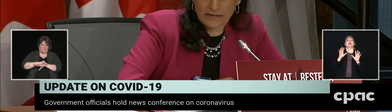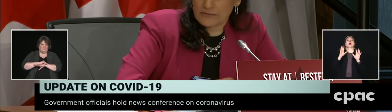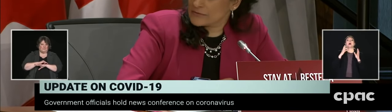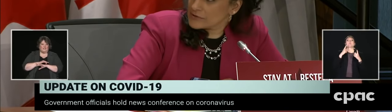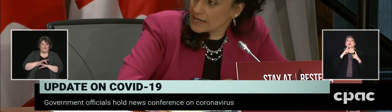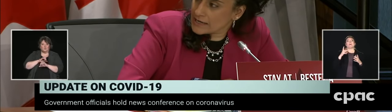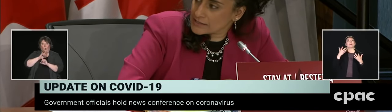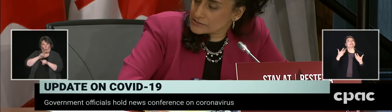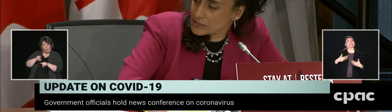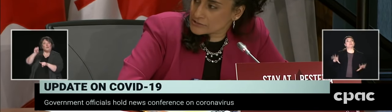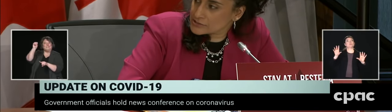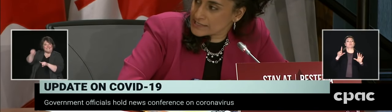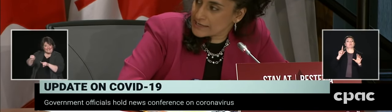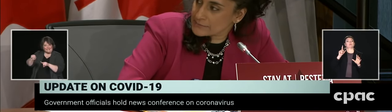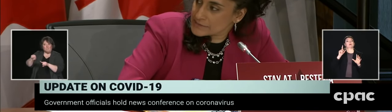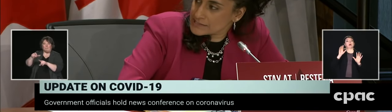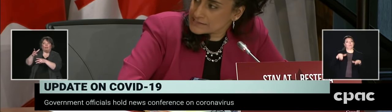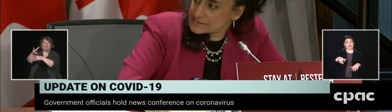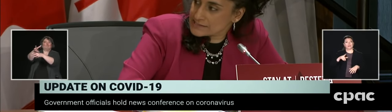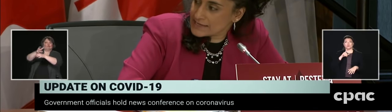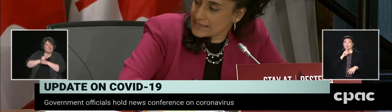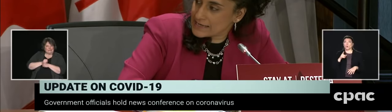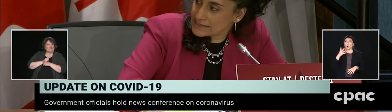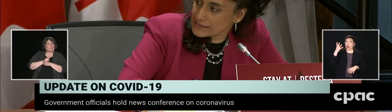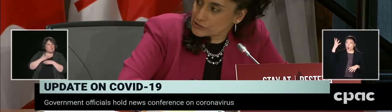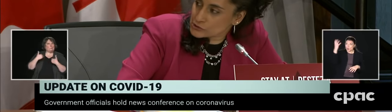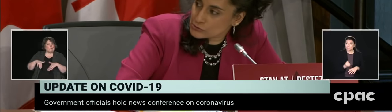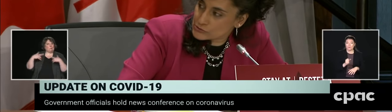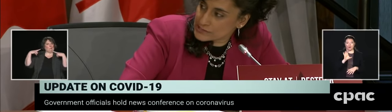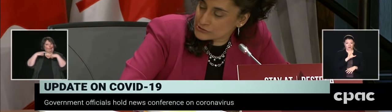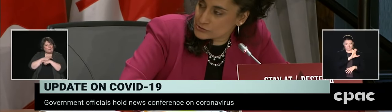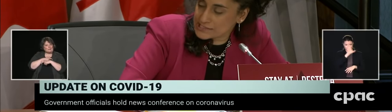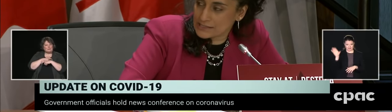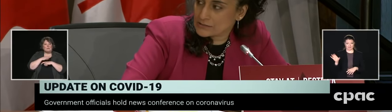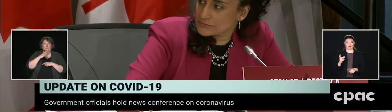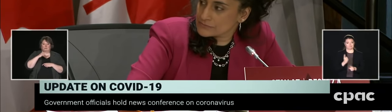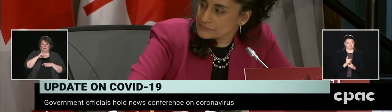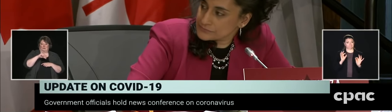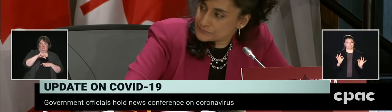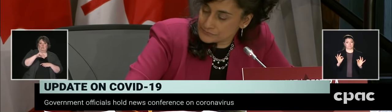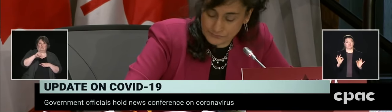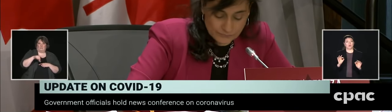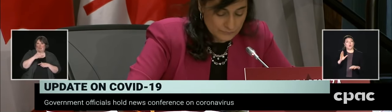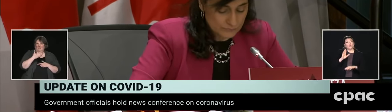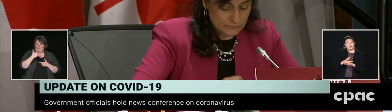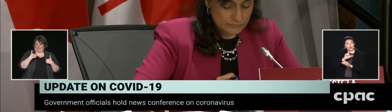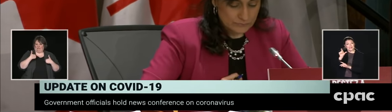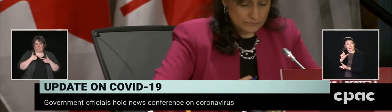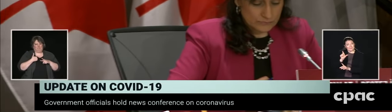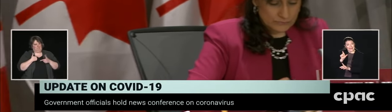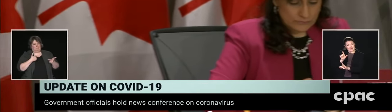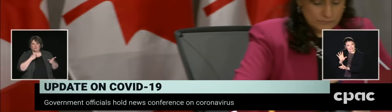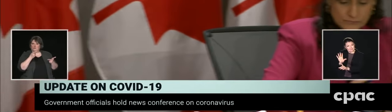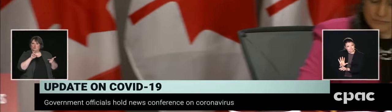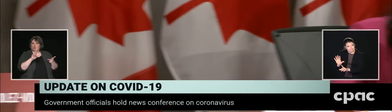demander à Dr. Tam si elle a quelque chose d'ajouter.